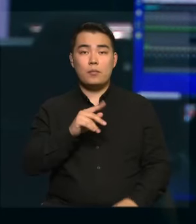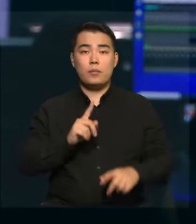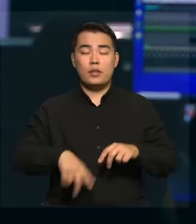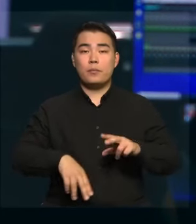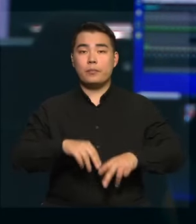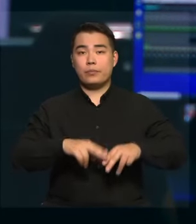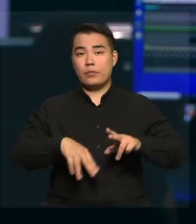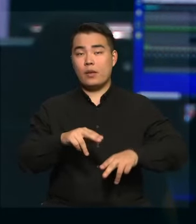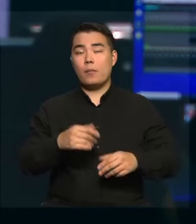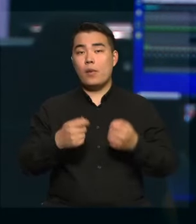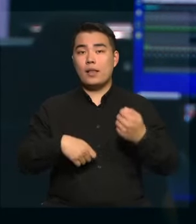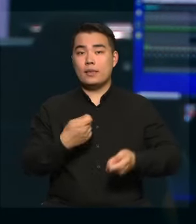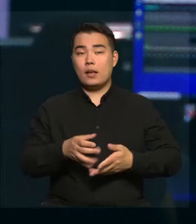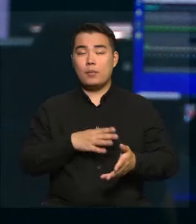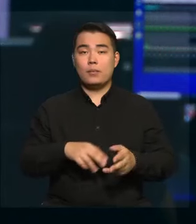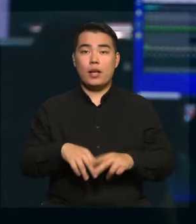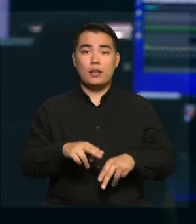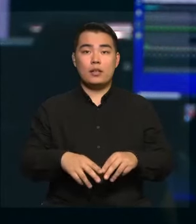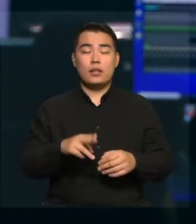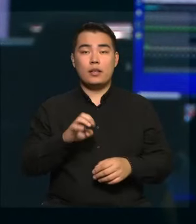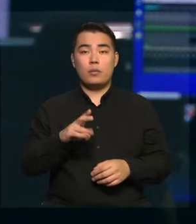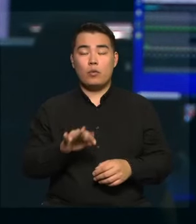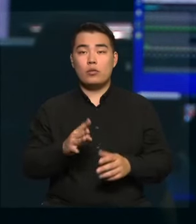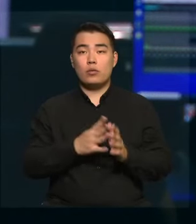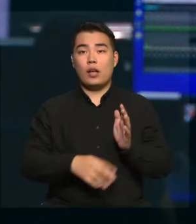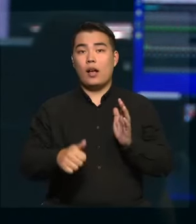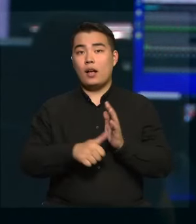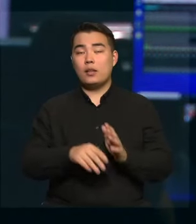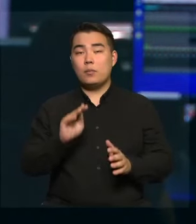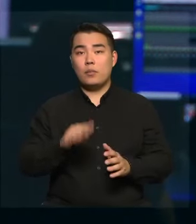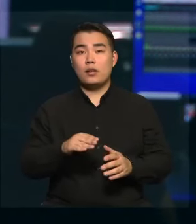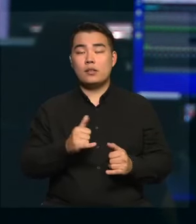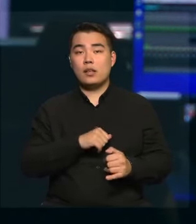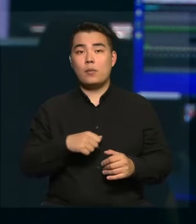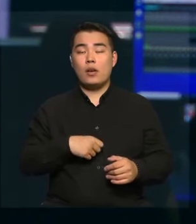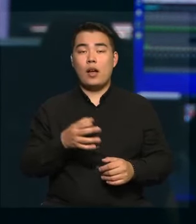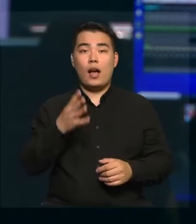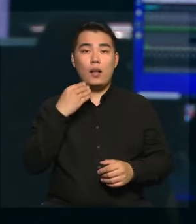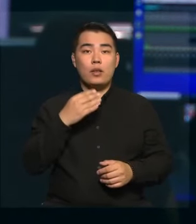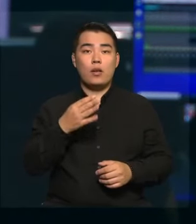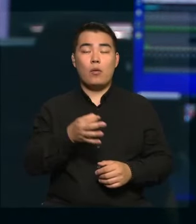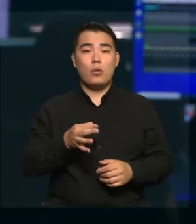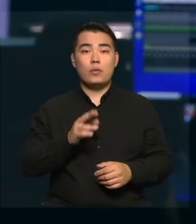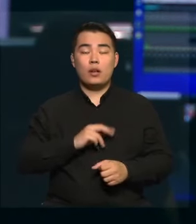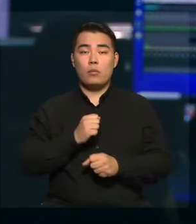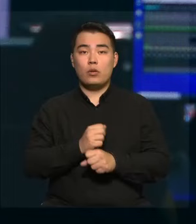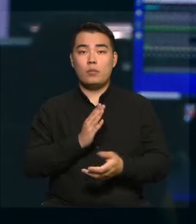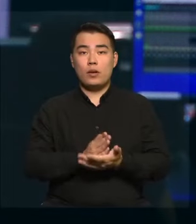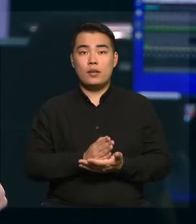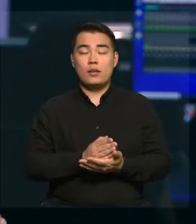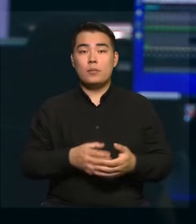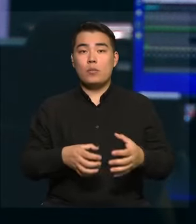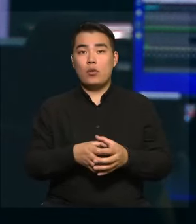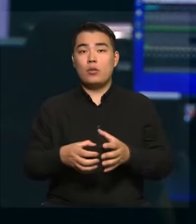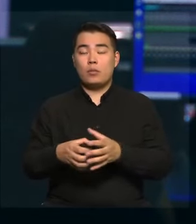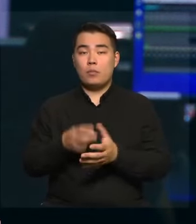құрастырылған модульді материалдардан салынған. Депо 96 мыңнан астам тұрғыны бар Алматы ауданында қызмет көрсетеді. Бөлімнің